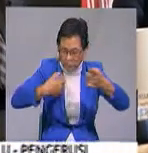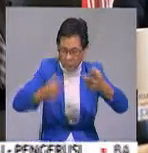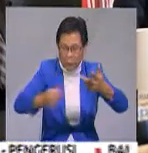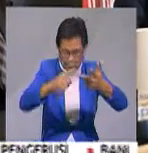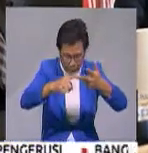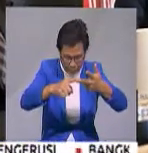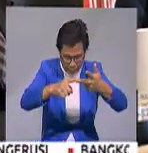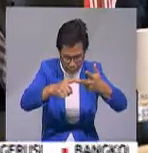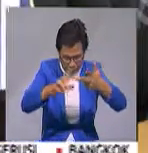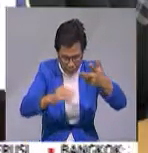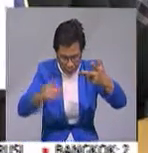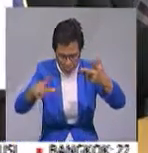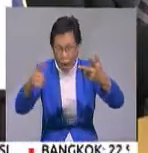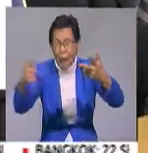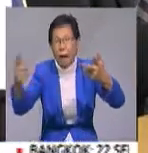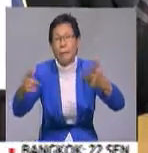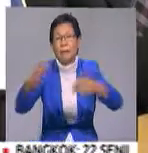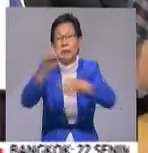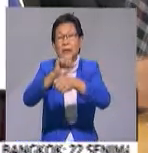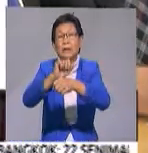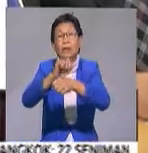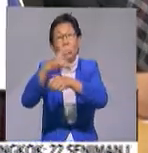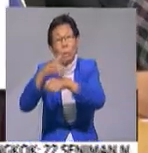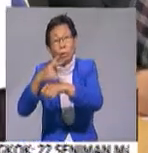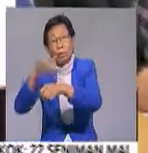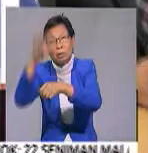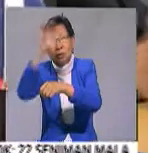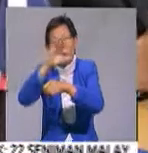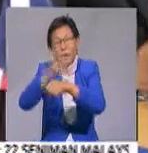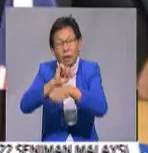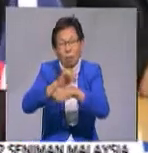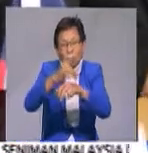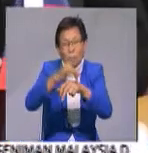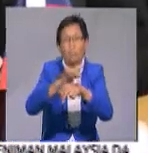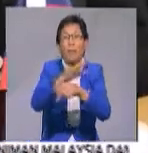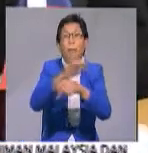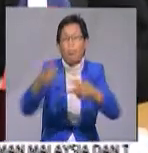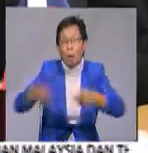kesihatan, selain peluang pekerjaan.